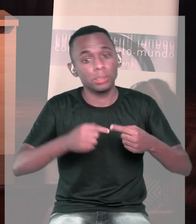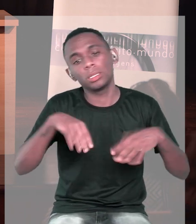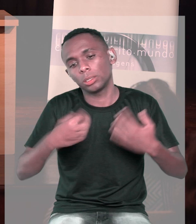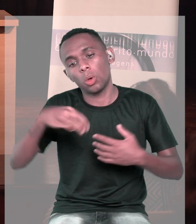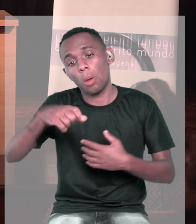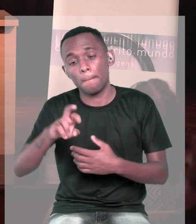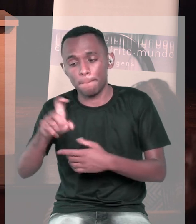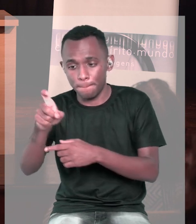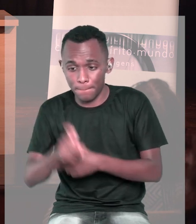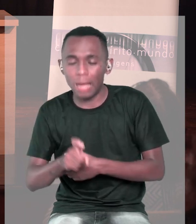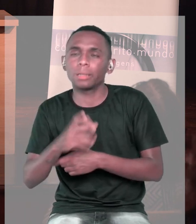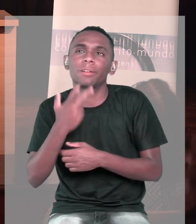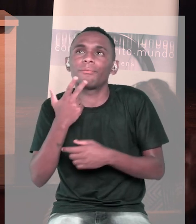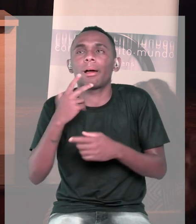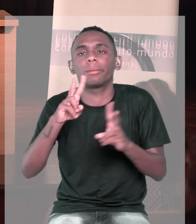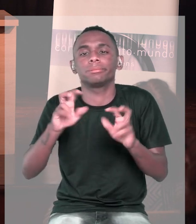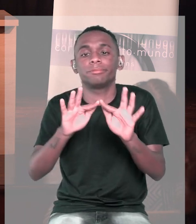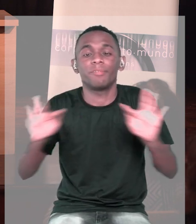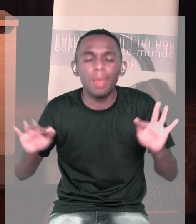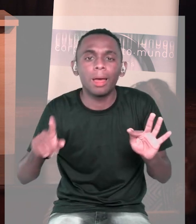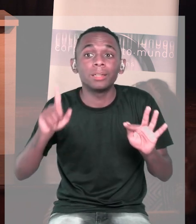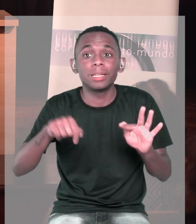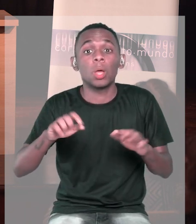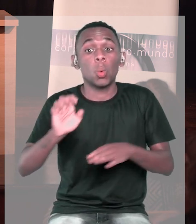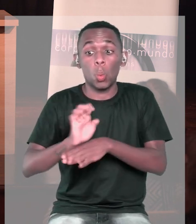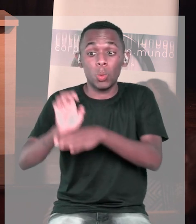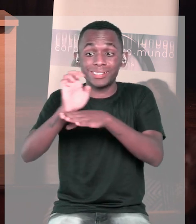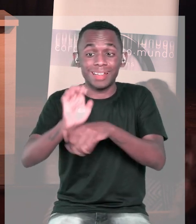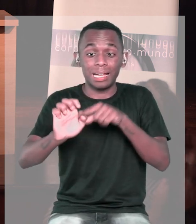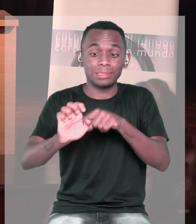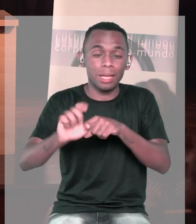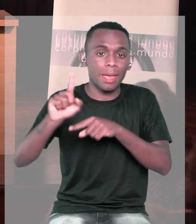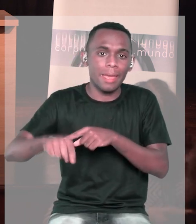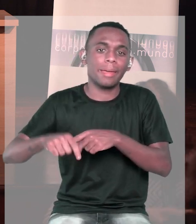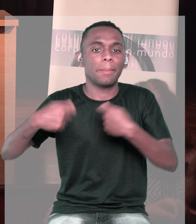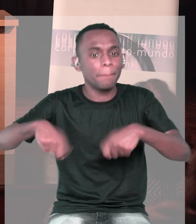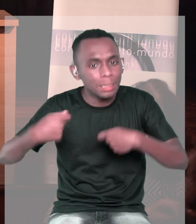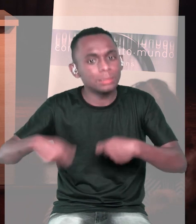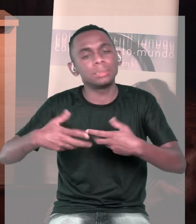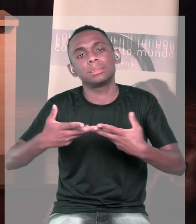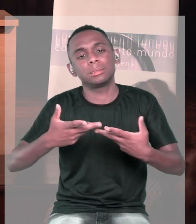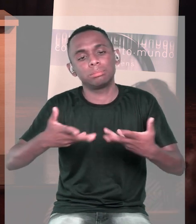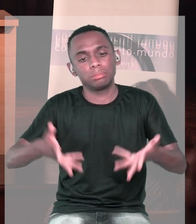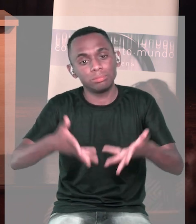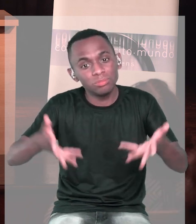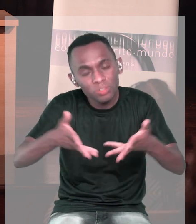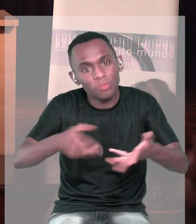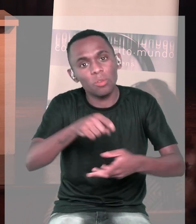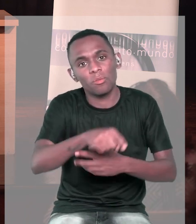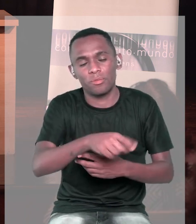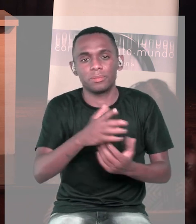Marx ele usa a frase, quando ele fala disso, ele fala que o Estado ele é um garantidor desse abuso.